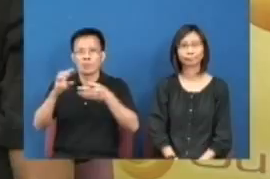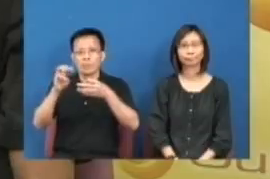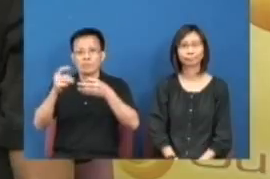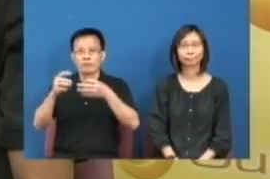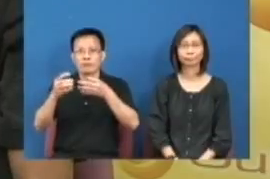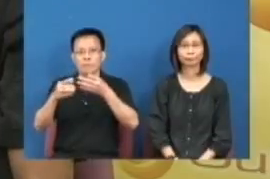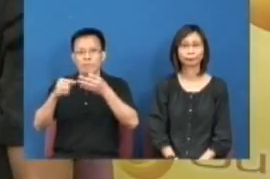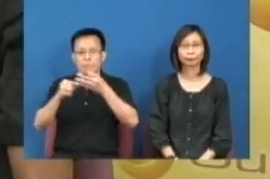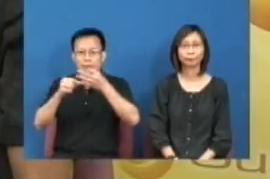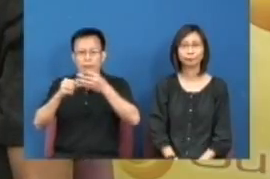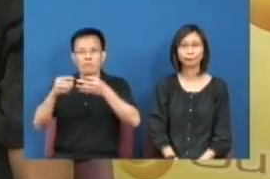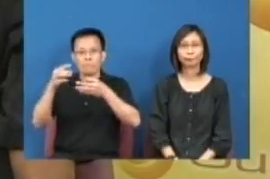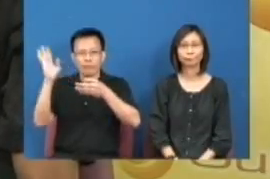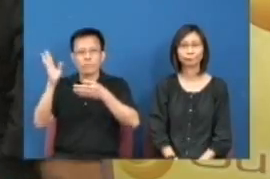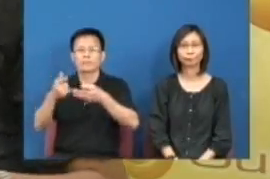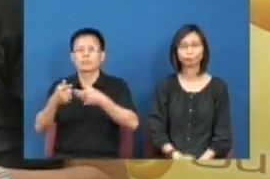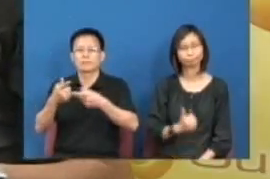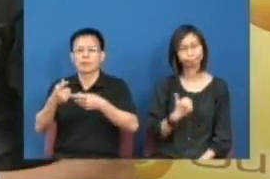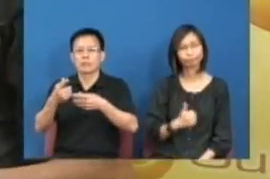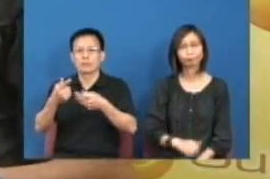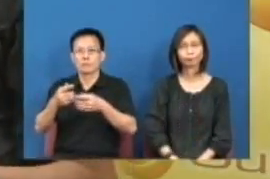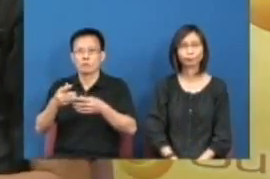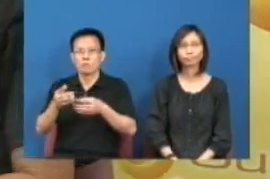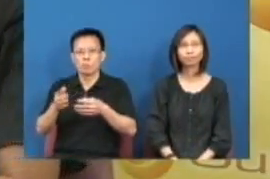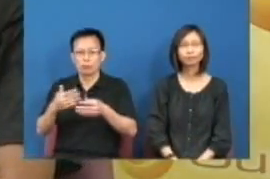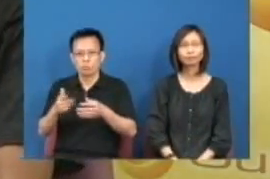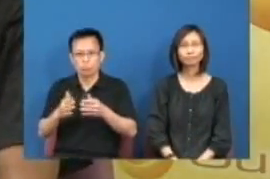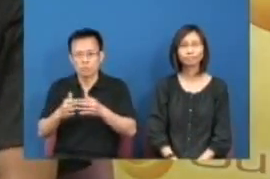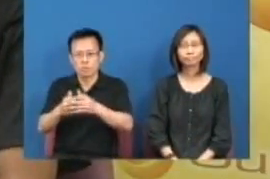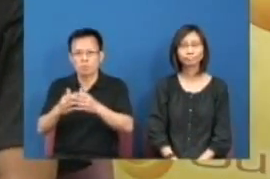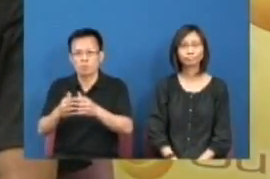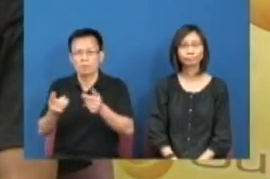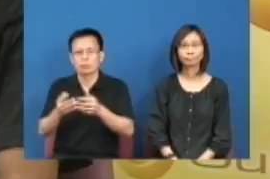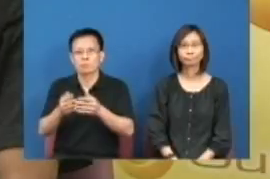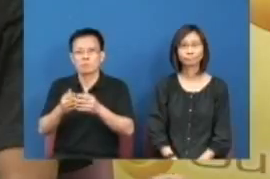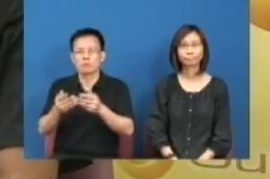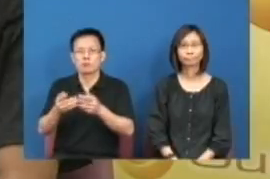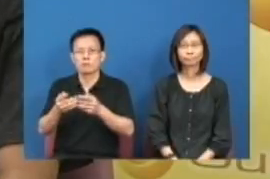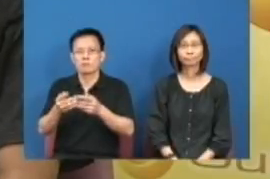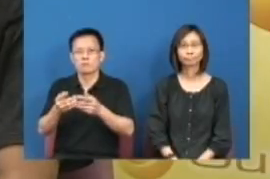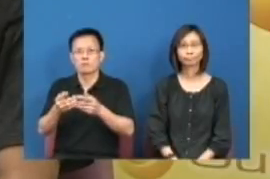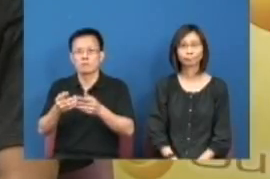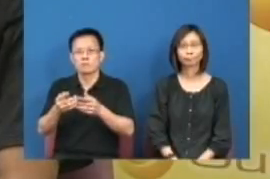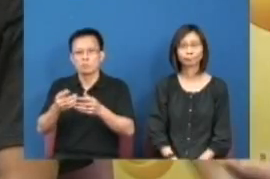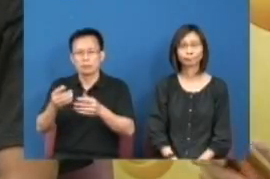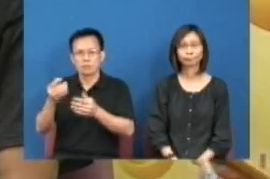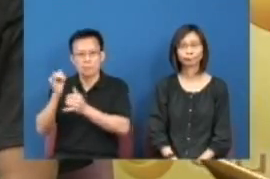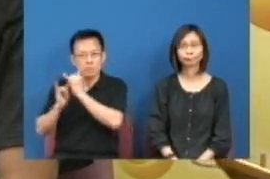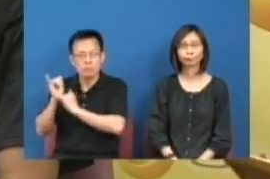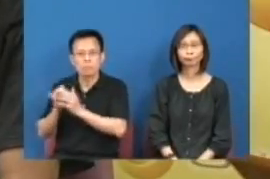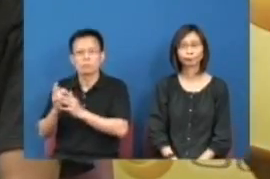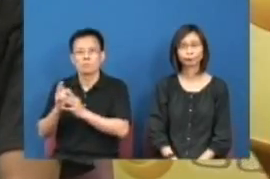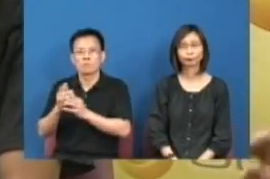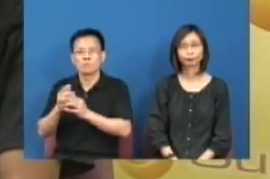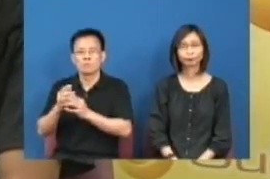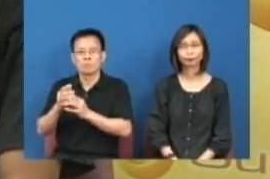夫子弟啦，即係出身喺非常之有